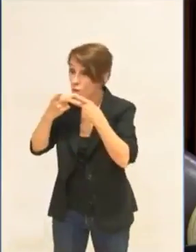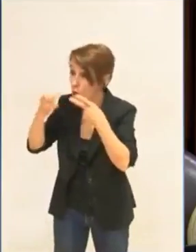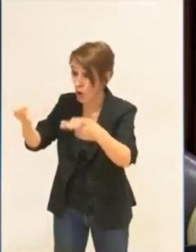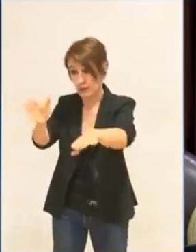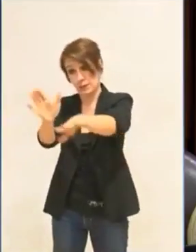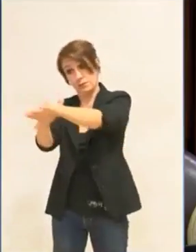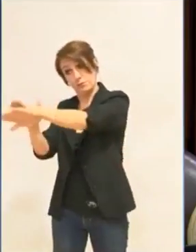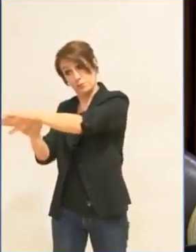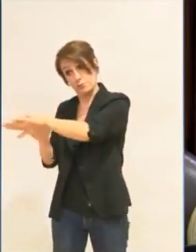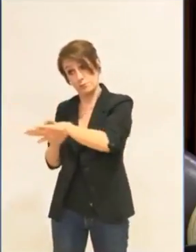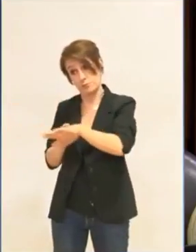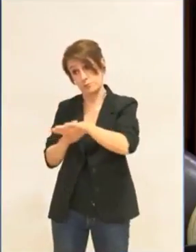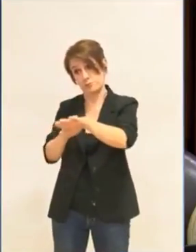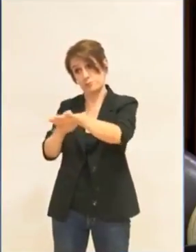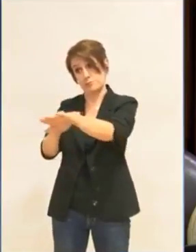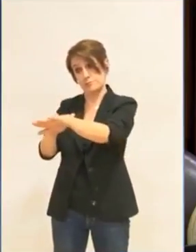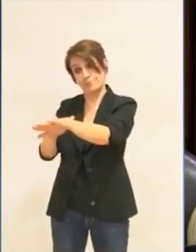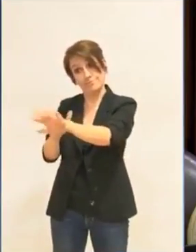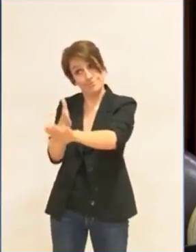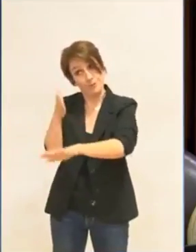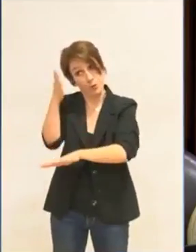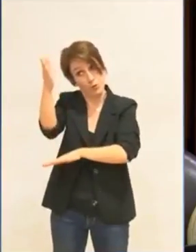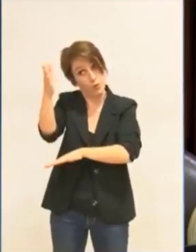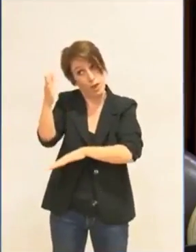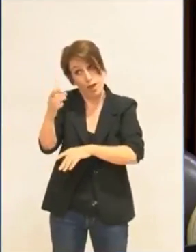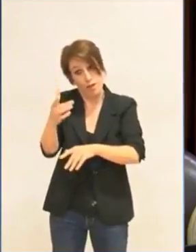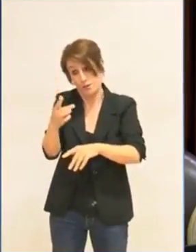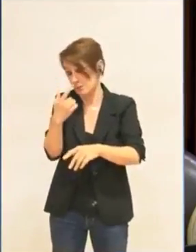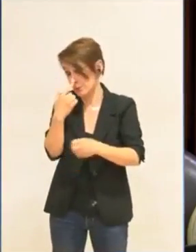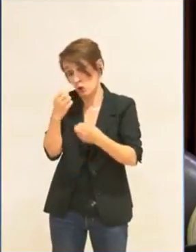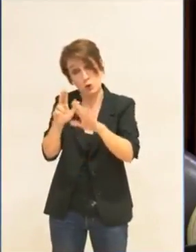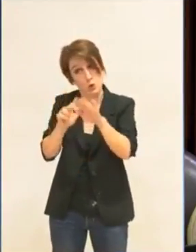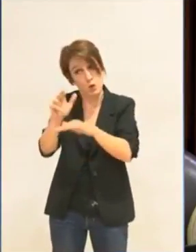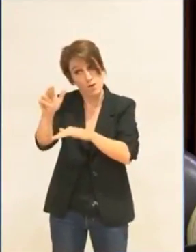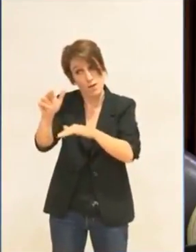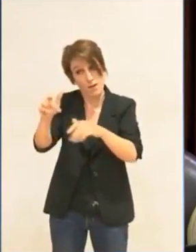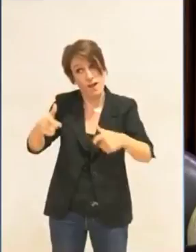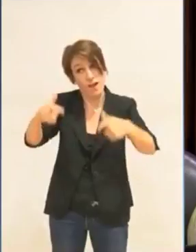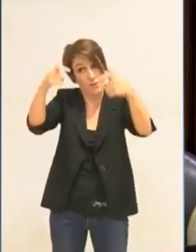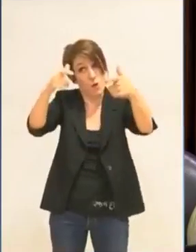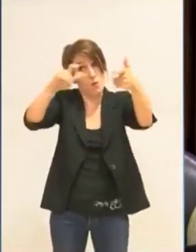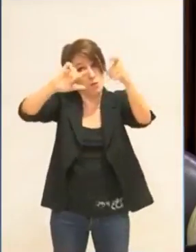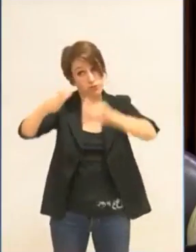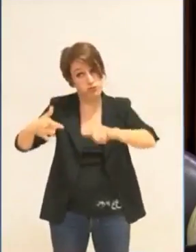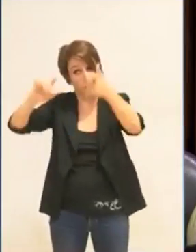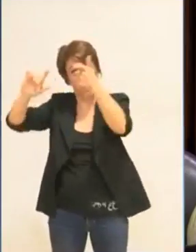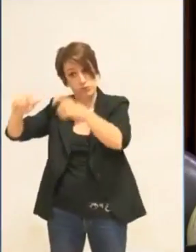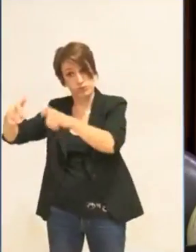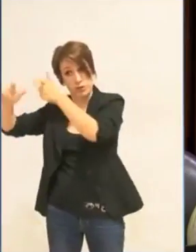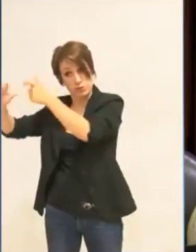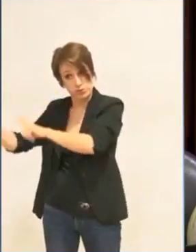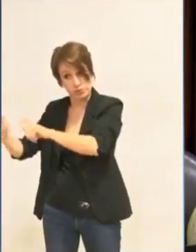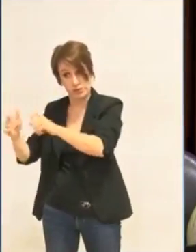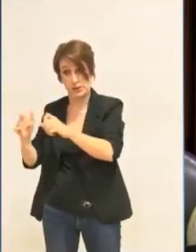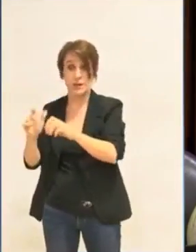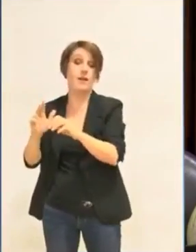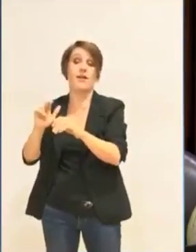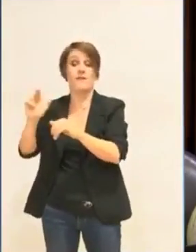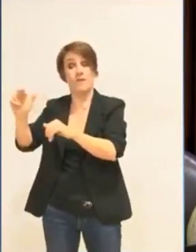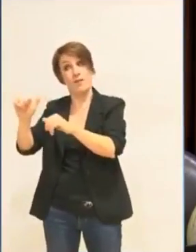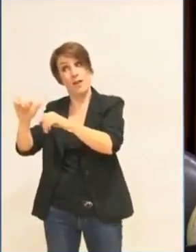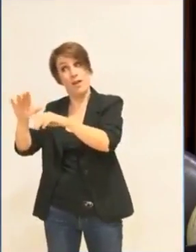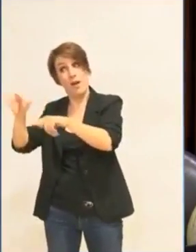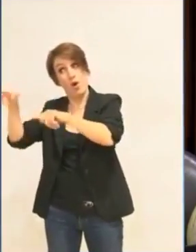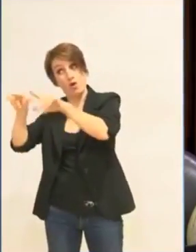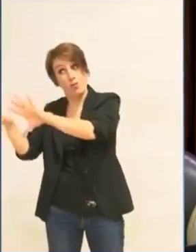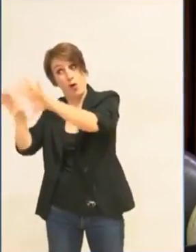doute, par des démolitions à gérer, par le relogement de certaines personnes. Je salue au passage, là aussi, la